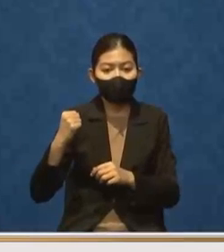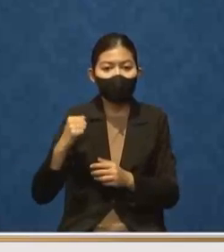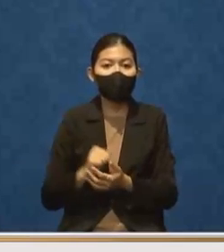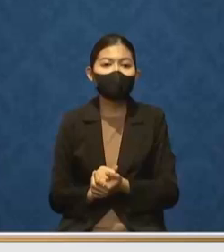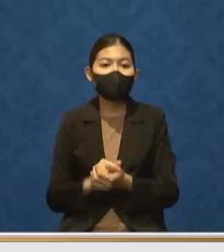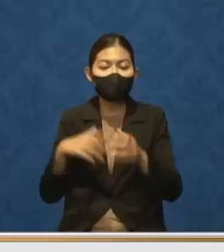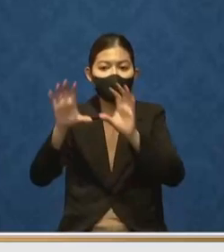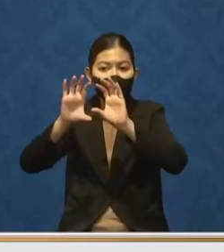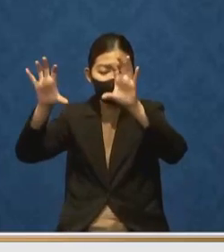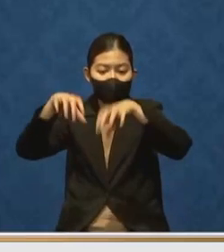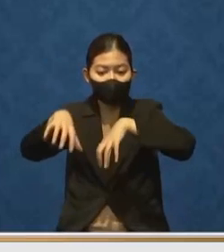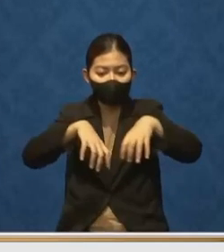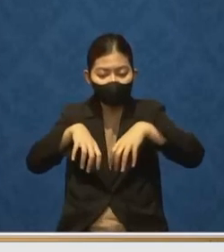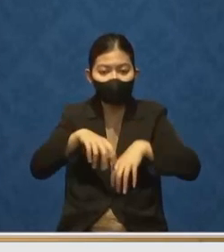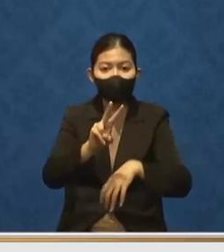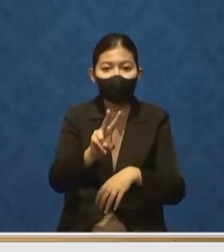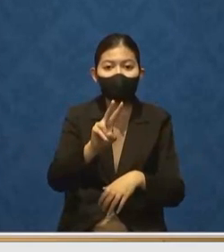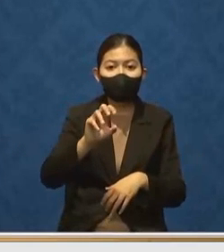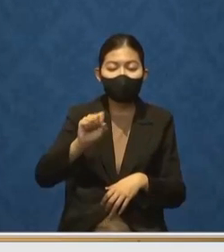าณรายจ่ายจำนวน